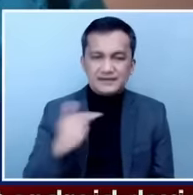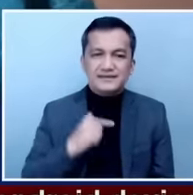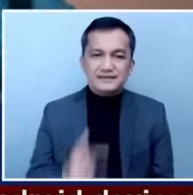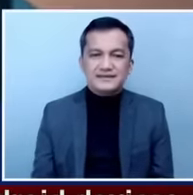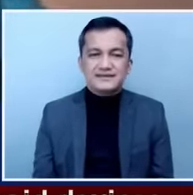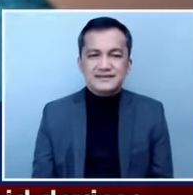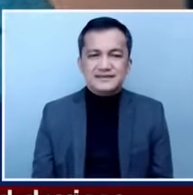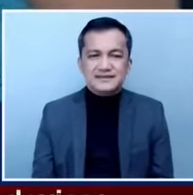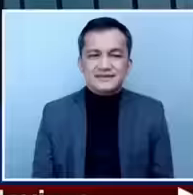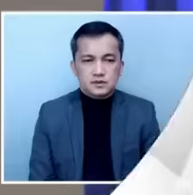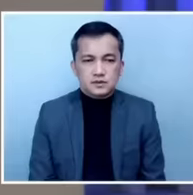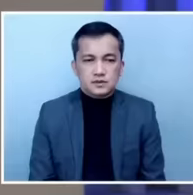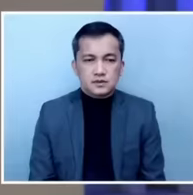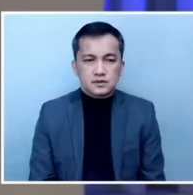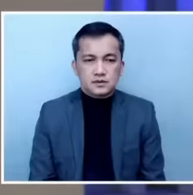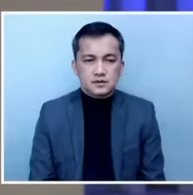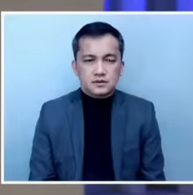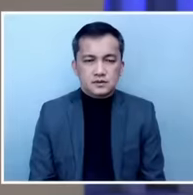ABS-CBN News.